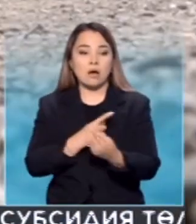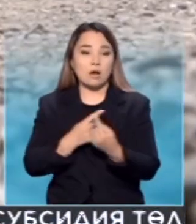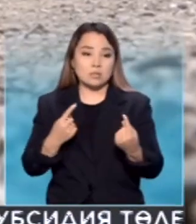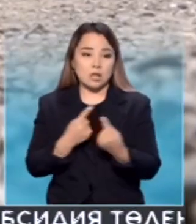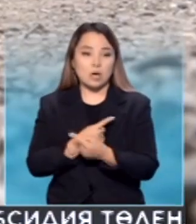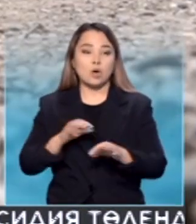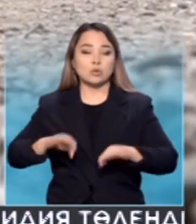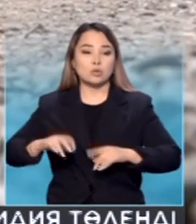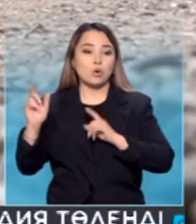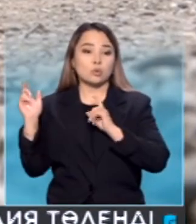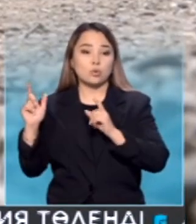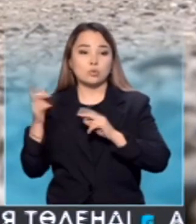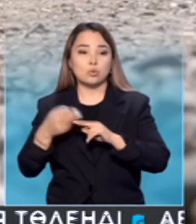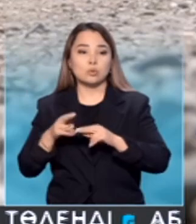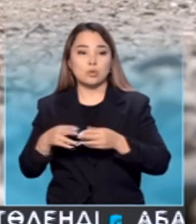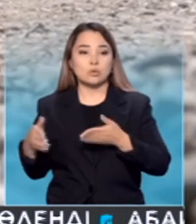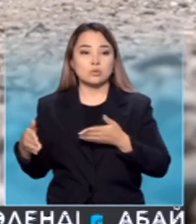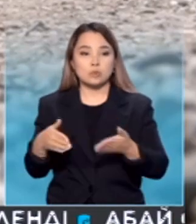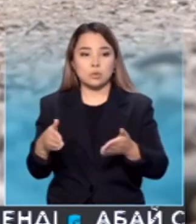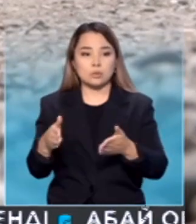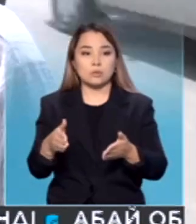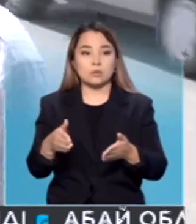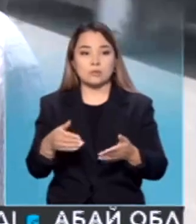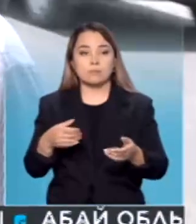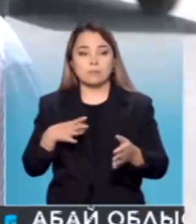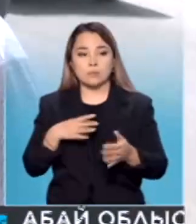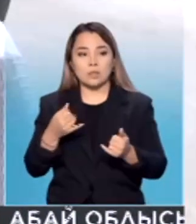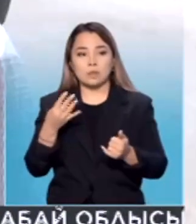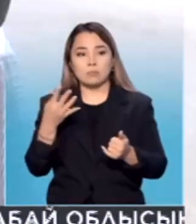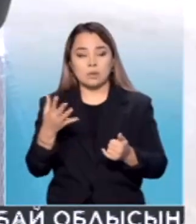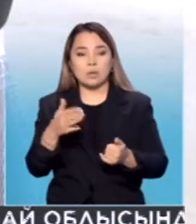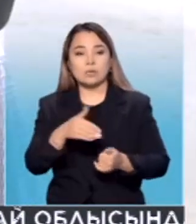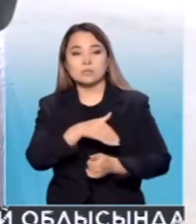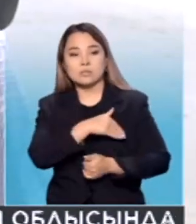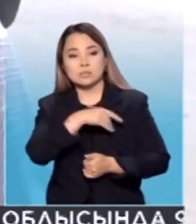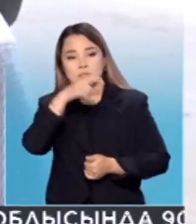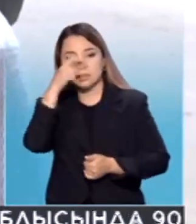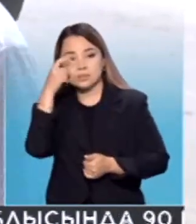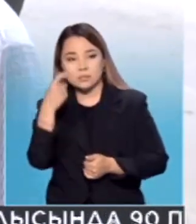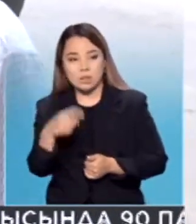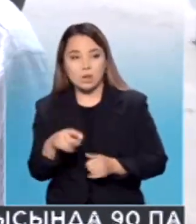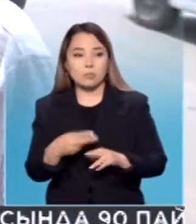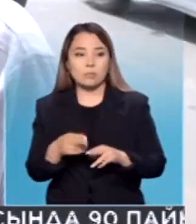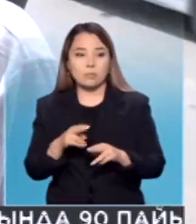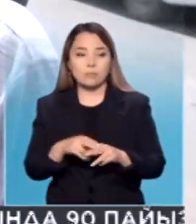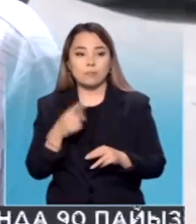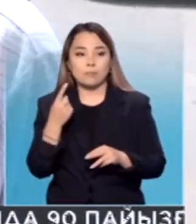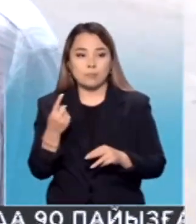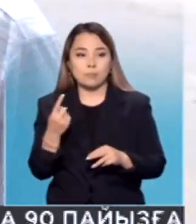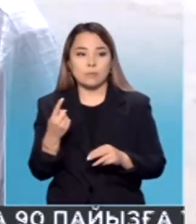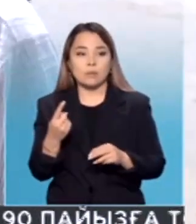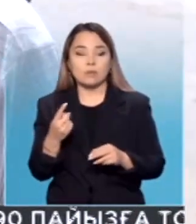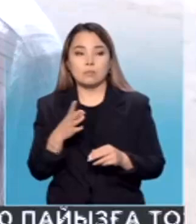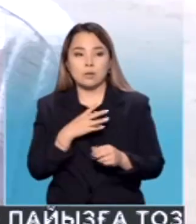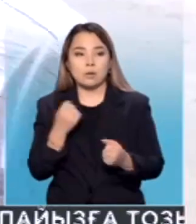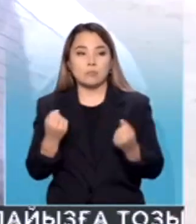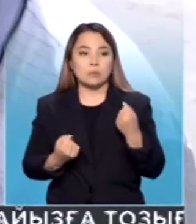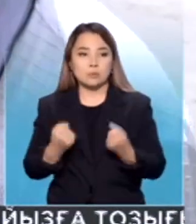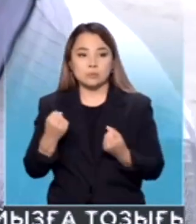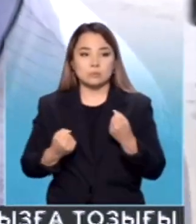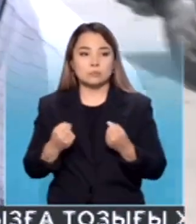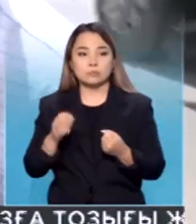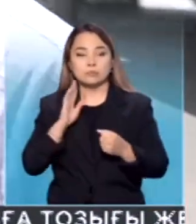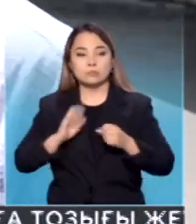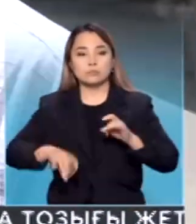жүк көліктері де осы жолды кесіп өтеді. 45 градус ыстықта мына бірмен жүргеннен кейін машинаның суы